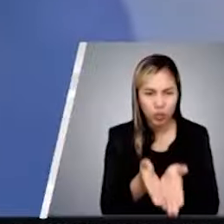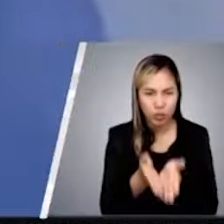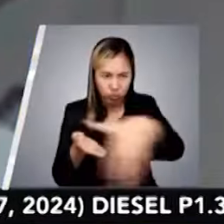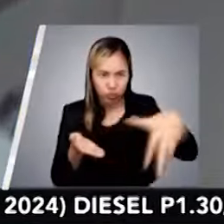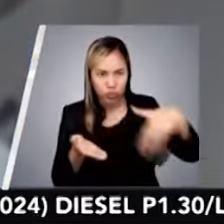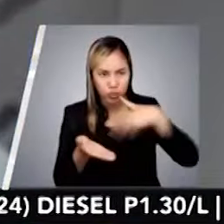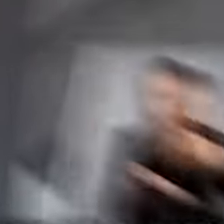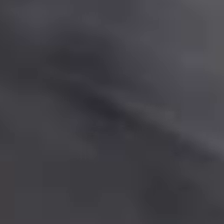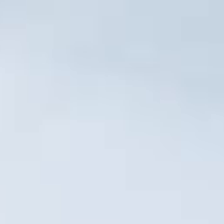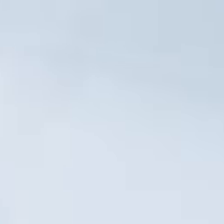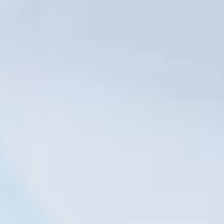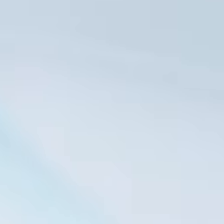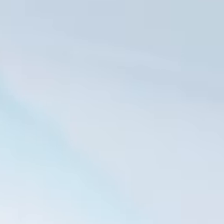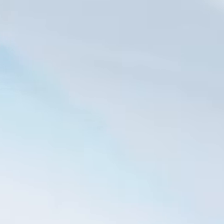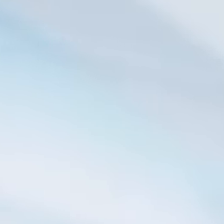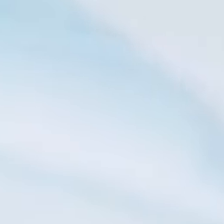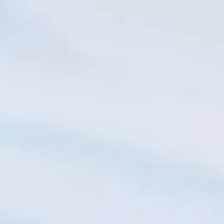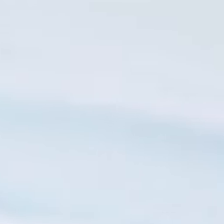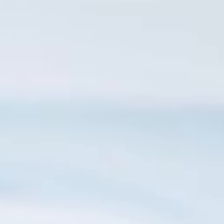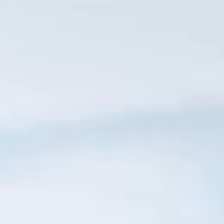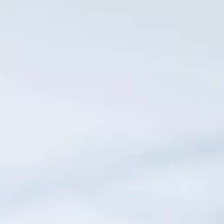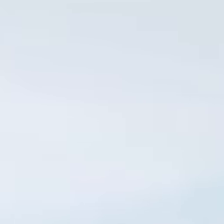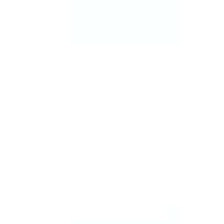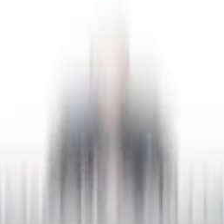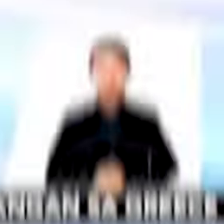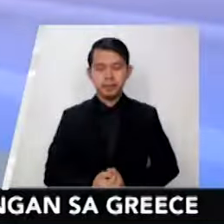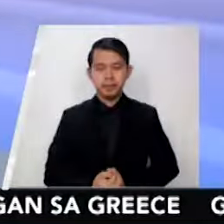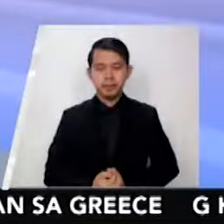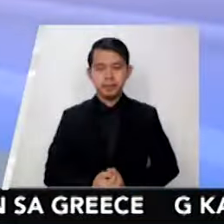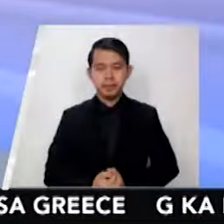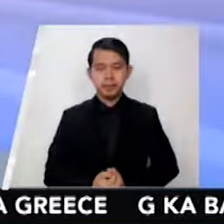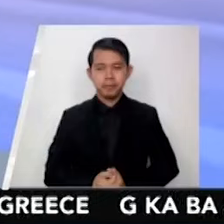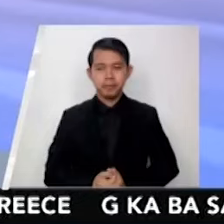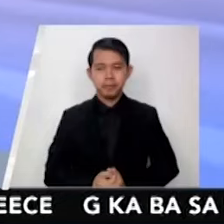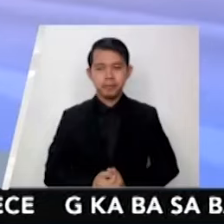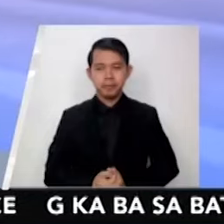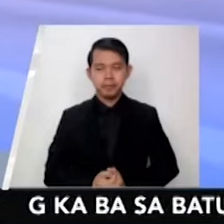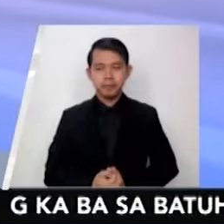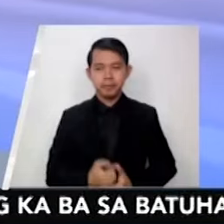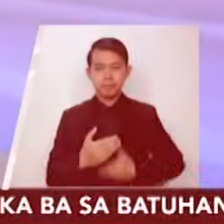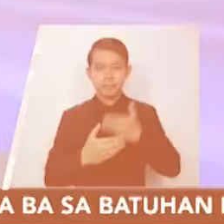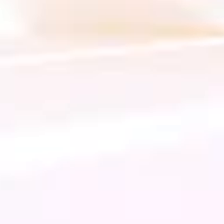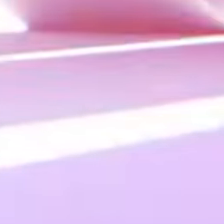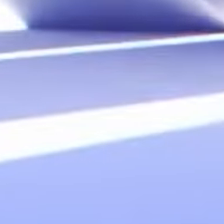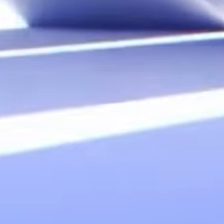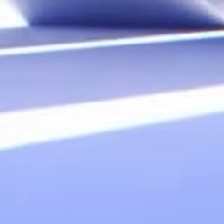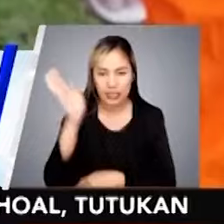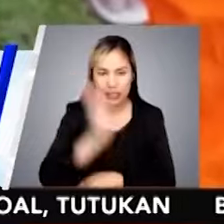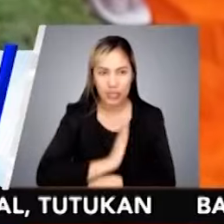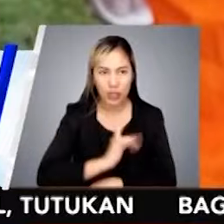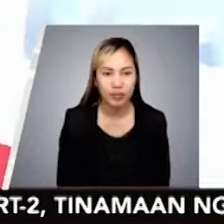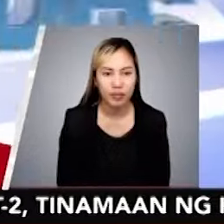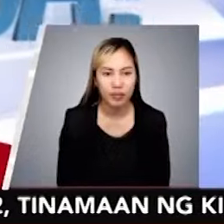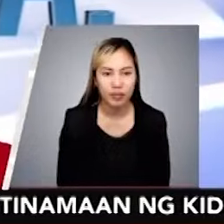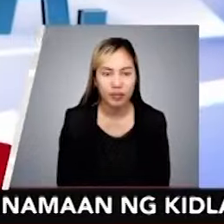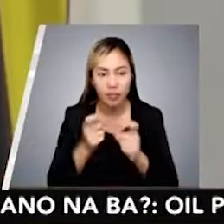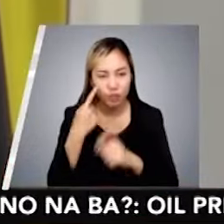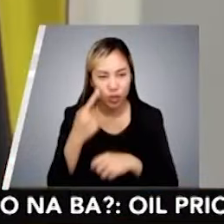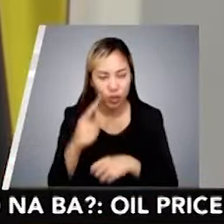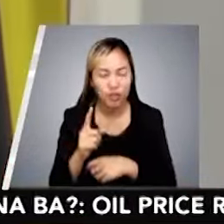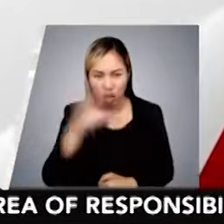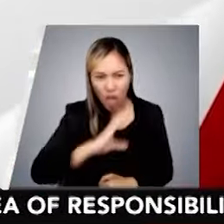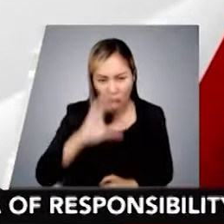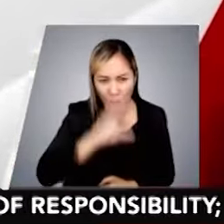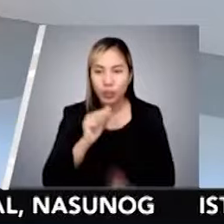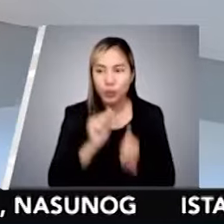Spot si mga impormasyong ating kailangan patungkol naman sa MX cases sa bansa tanghali pa lang kumpleto na ang